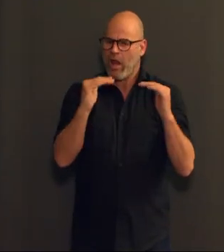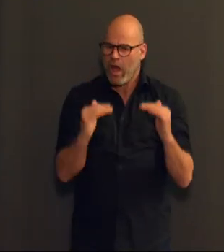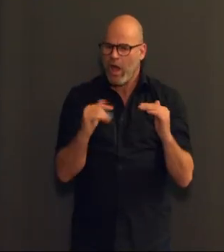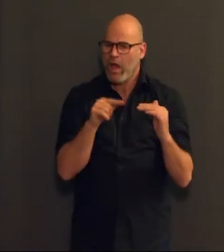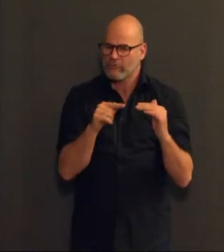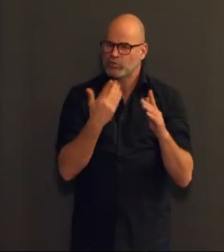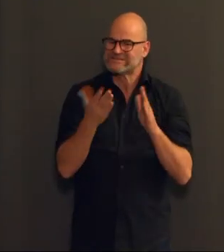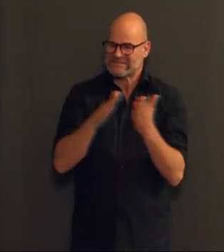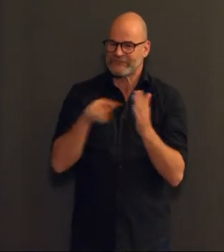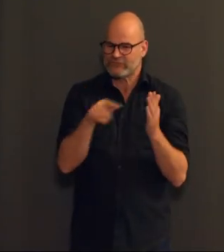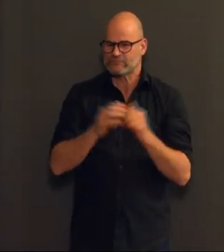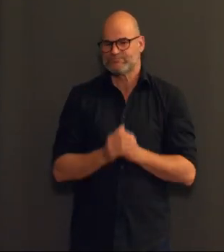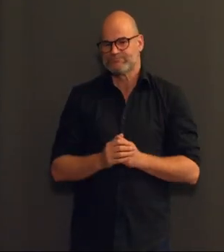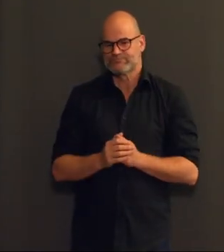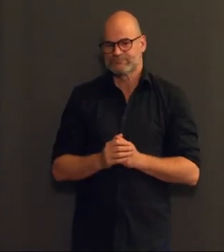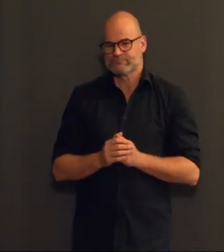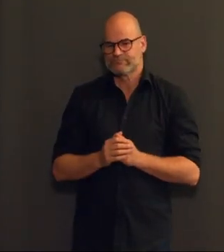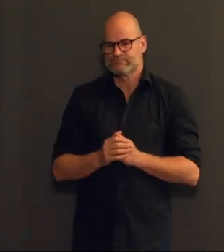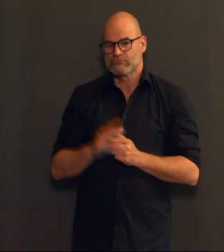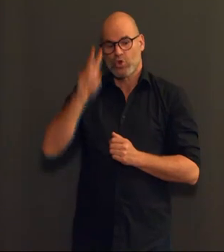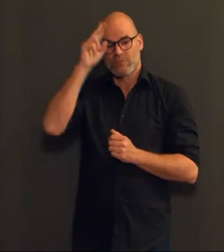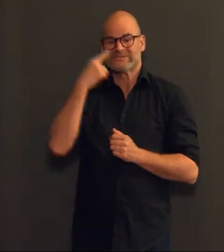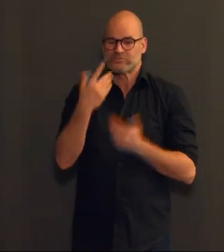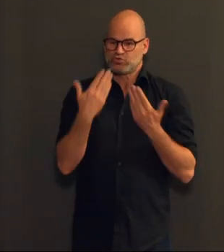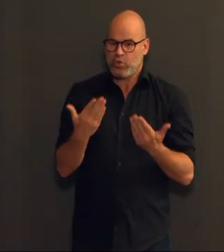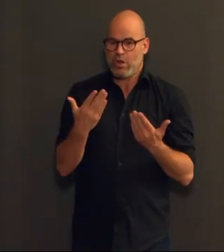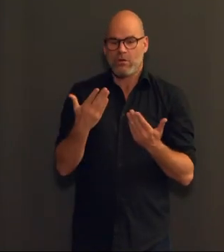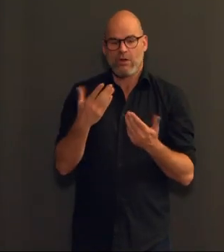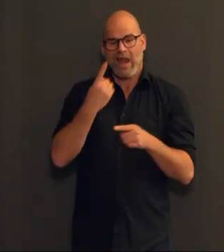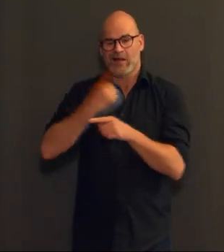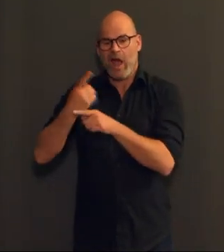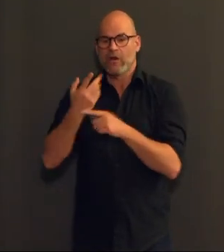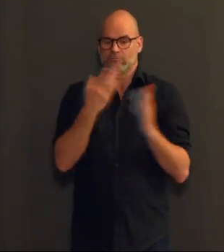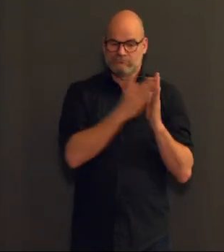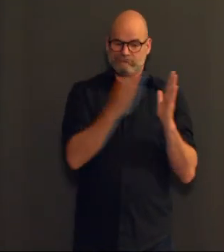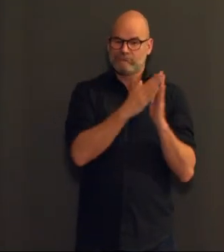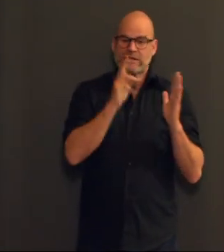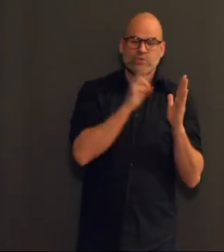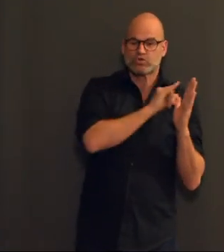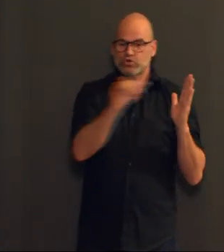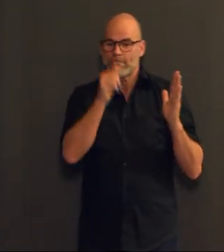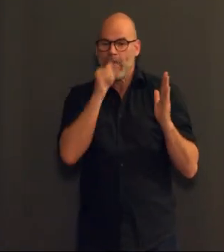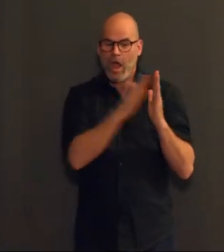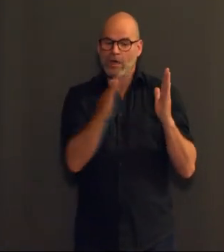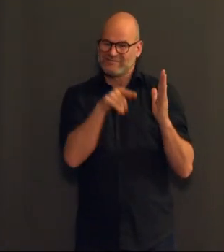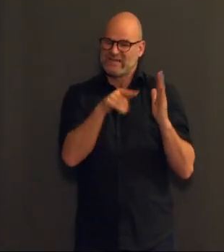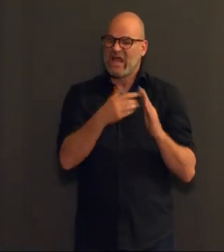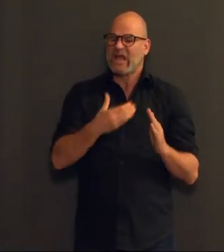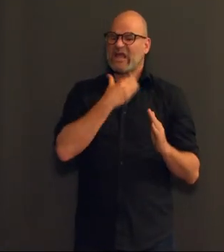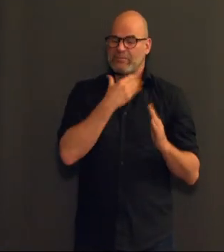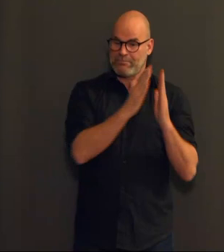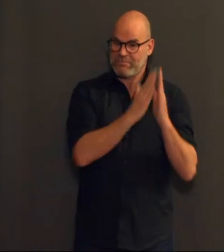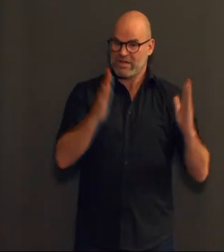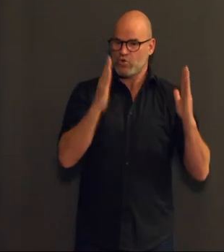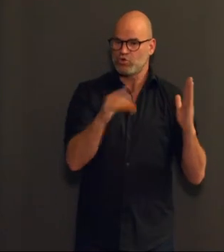jaarlijkse griepepidemie, de seizoensgriep. En in sommige seizoenen kan die ook verantwoordelijk zijn voor oversterfte. We zien dat niet